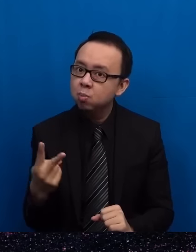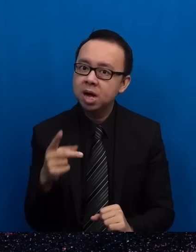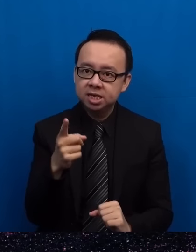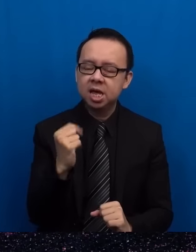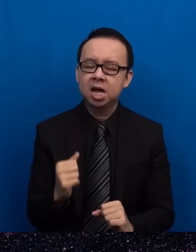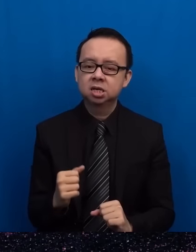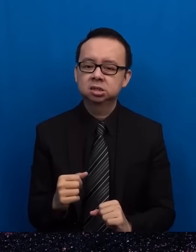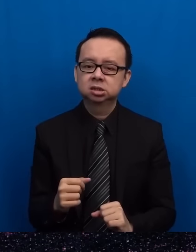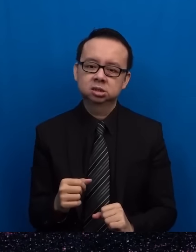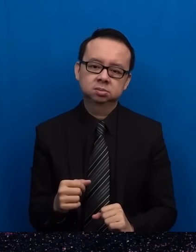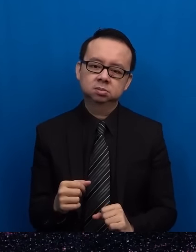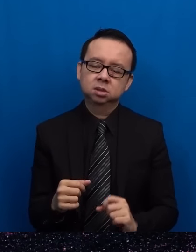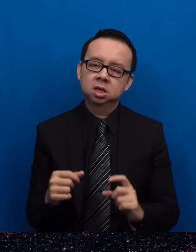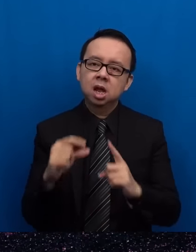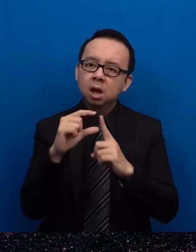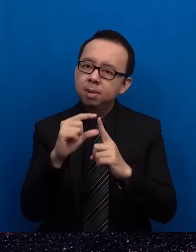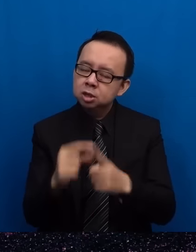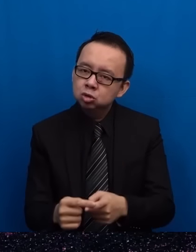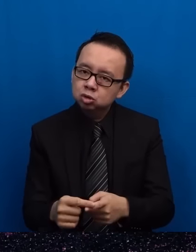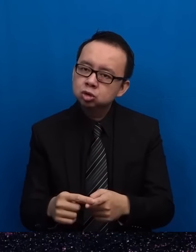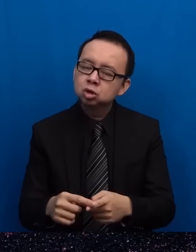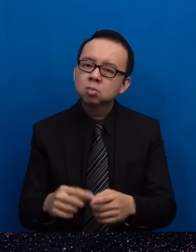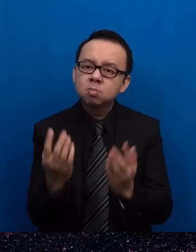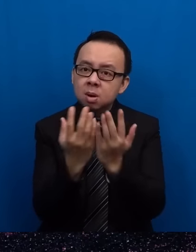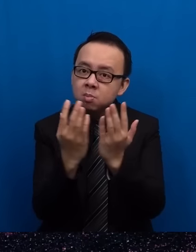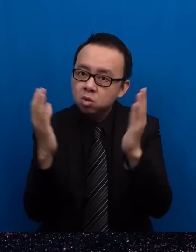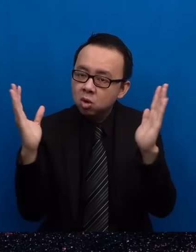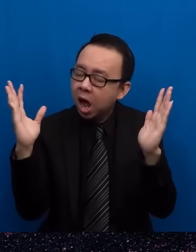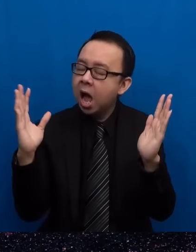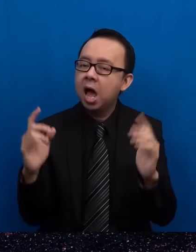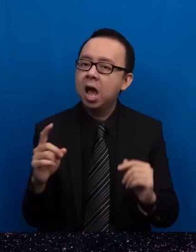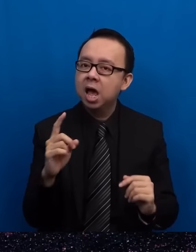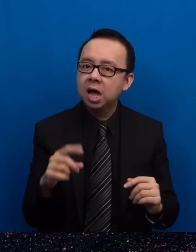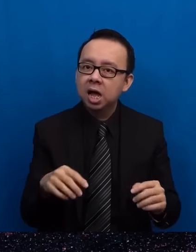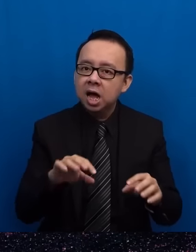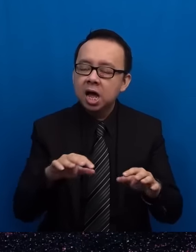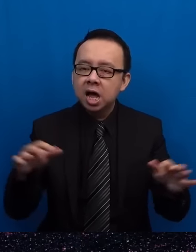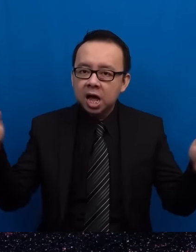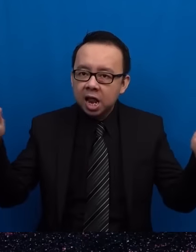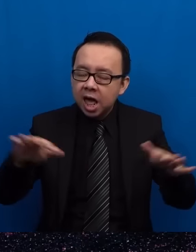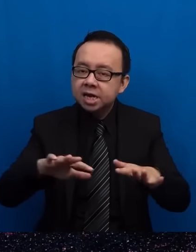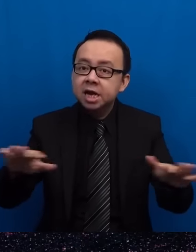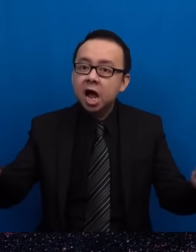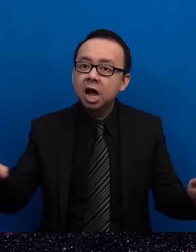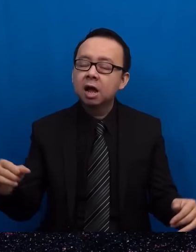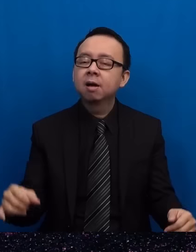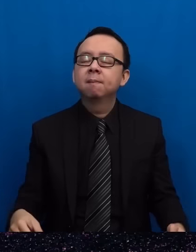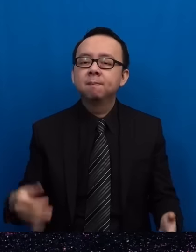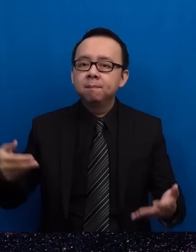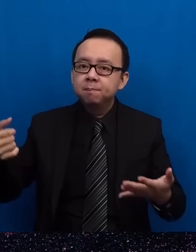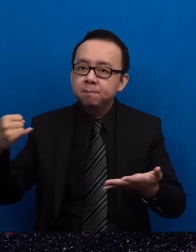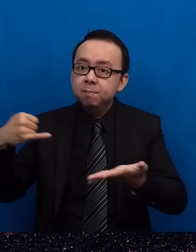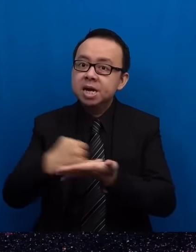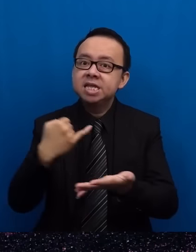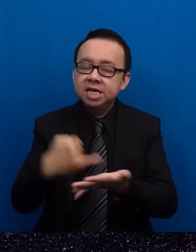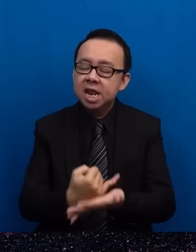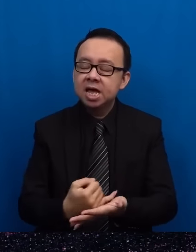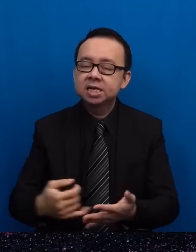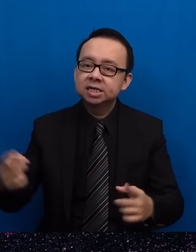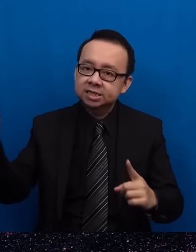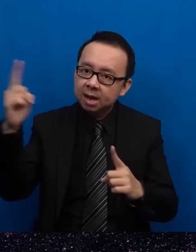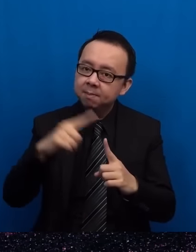Betul-betul Petrus membuka sebuah ladang penginjilan yang dahsyat. Yang hingga Injil hari ini sampai ke